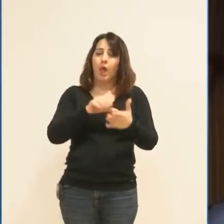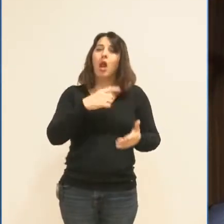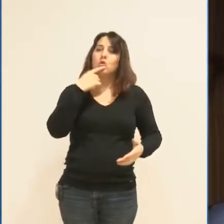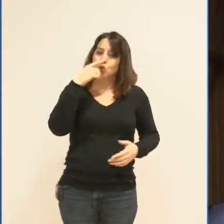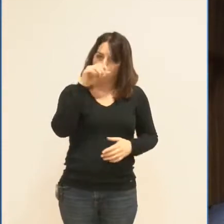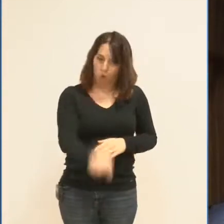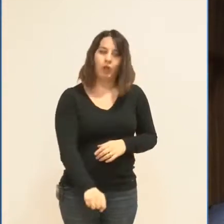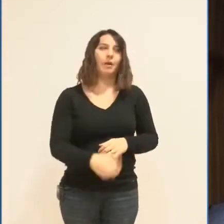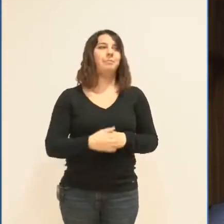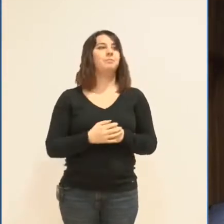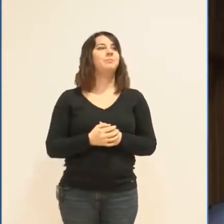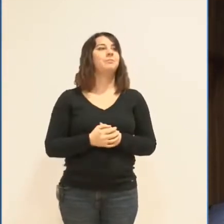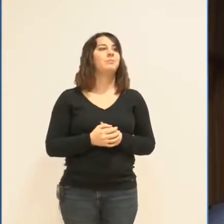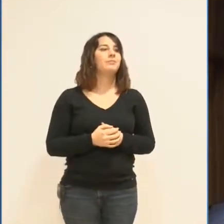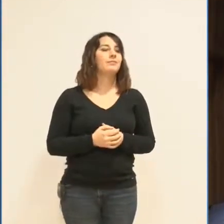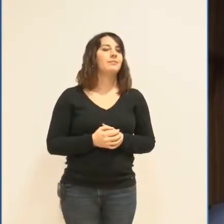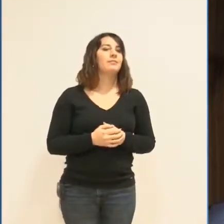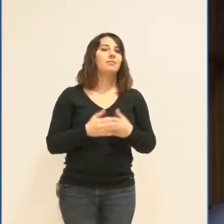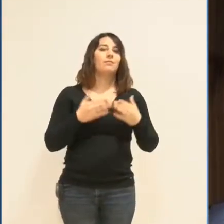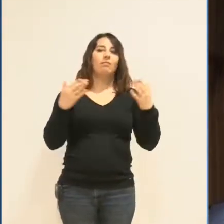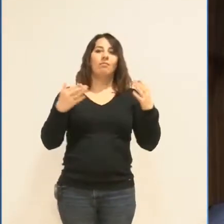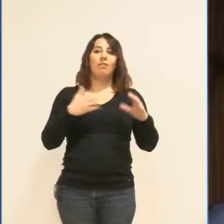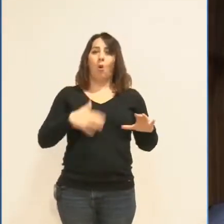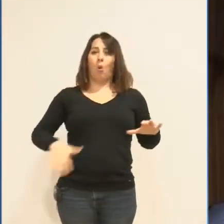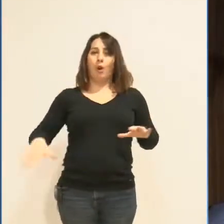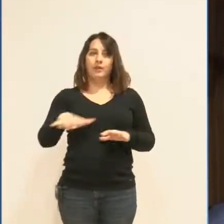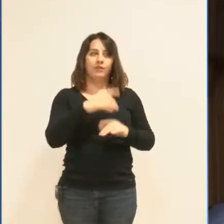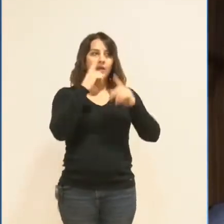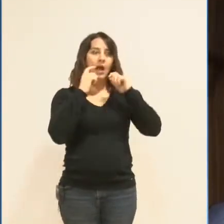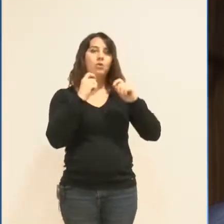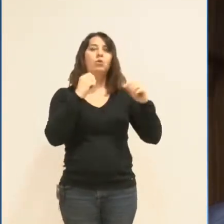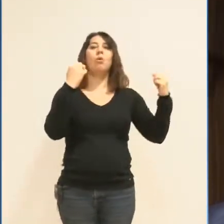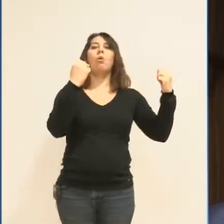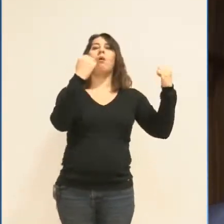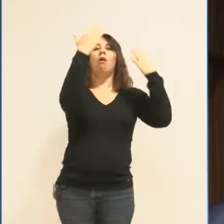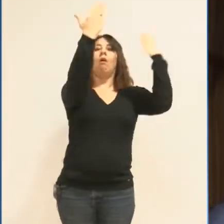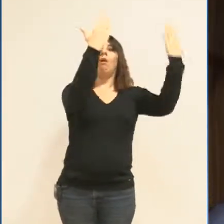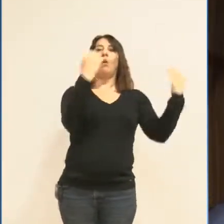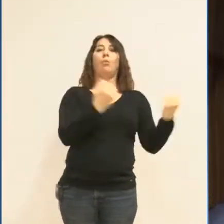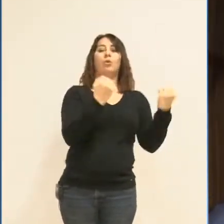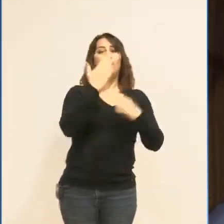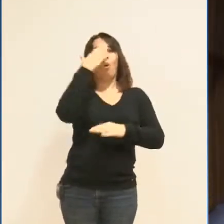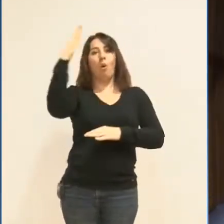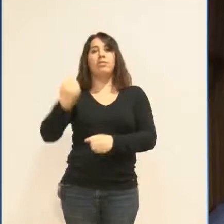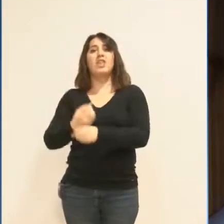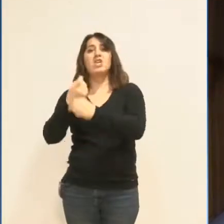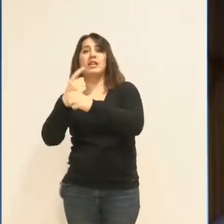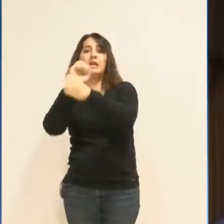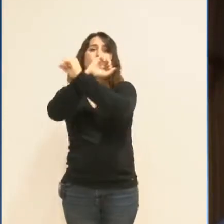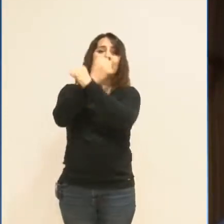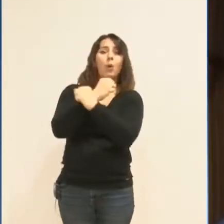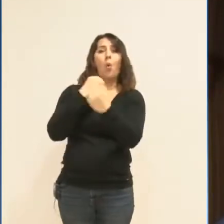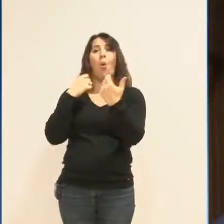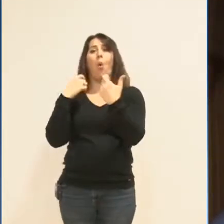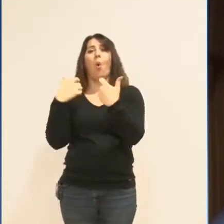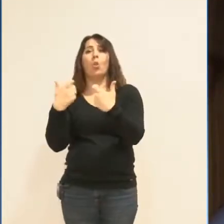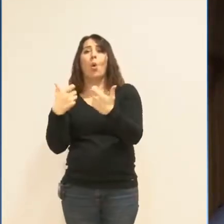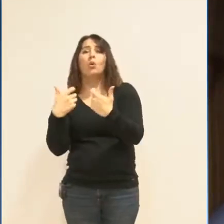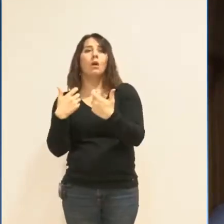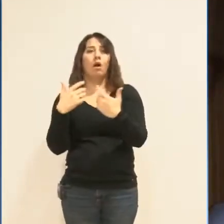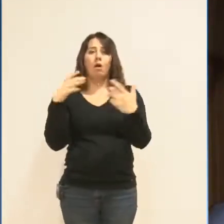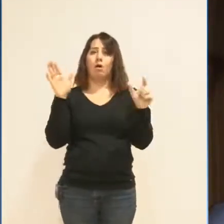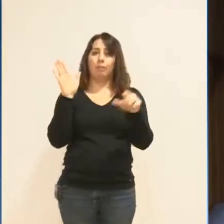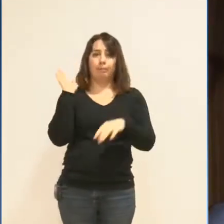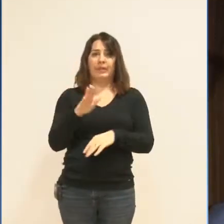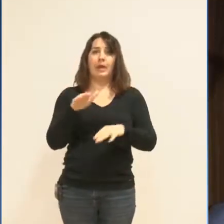sud. Il ne faudrait pas que notre collectivité fasse avec les publicités ce que certains ont fait avec les déchetteries, les prisons, les autoroutes, c'est-à-dire tout pour les